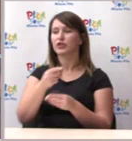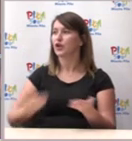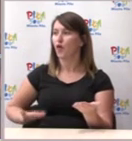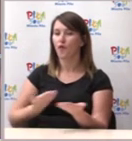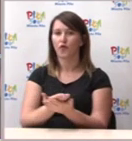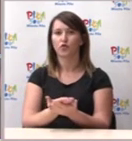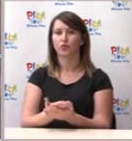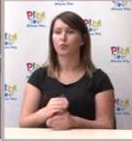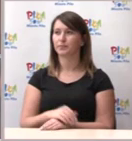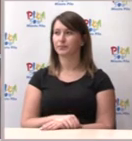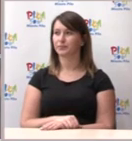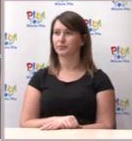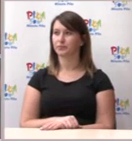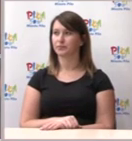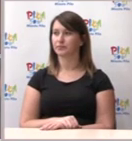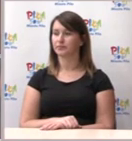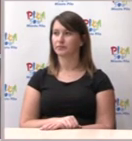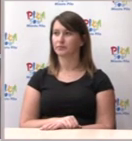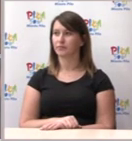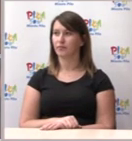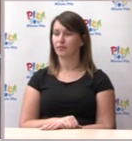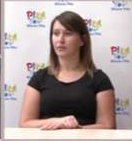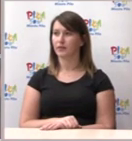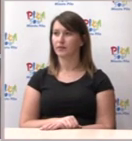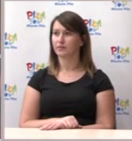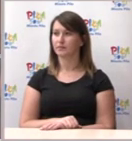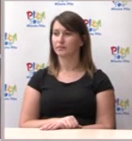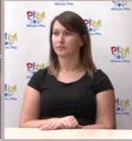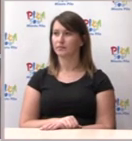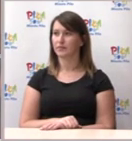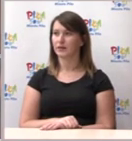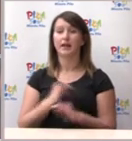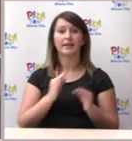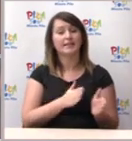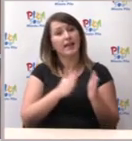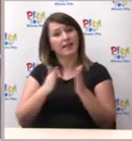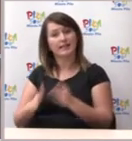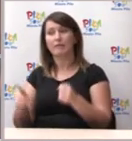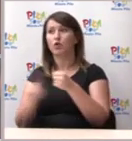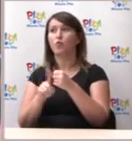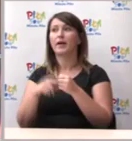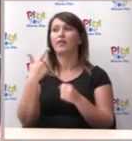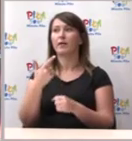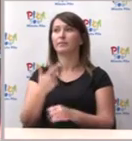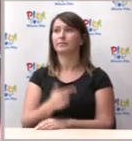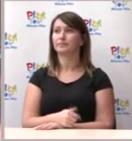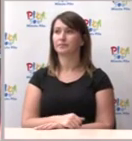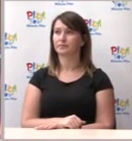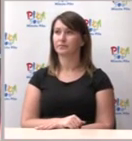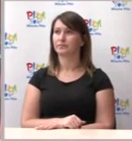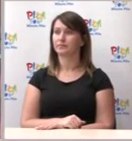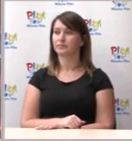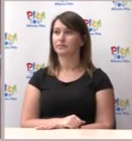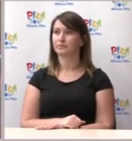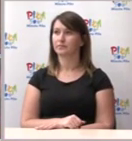Stwierdzam, że wniosek został przyjęty jednomyślnie. Proszę państwa, przystępujemy do drugiego punktu porządku obrad. Jest